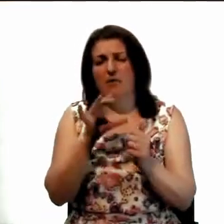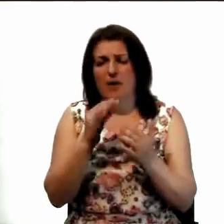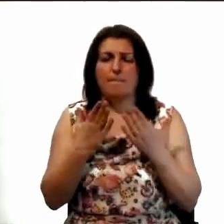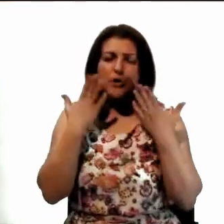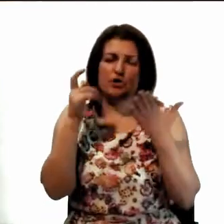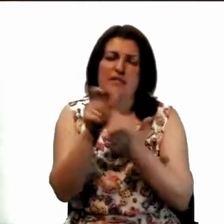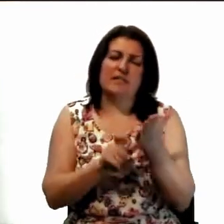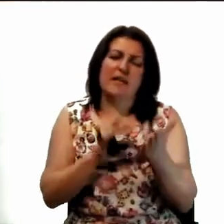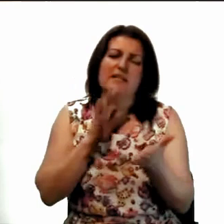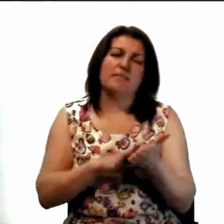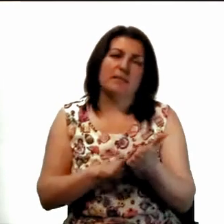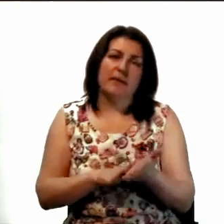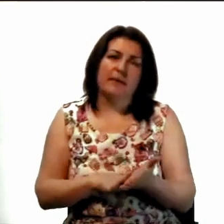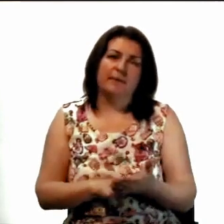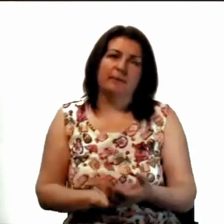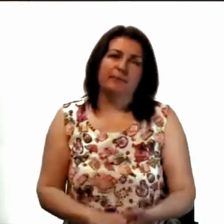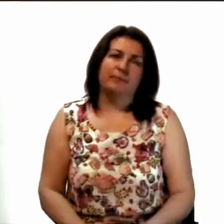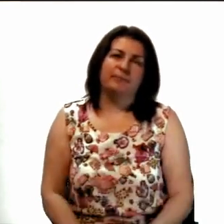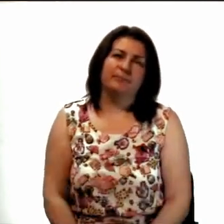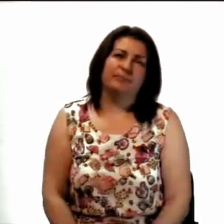прочитать стих из Библии.